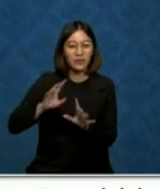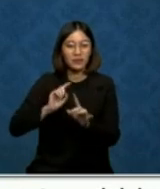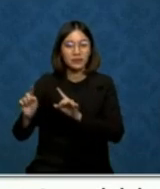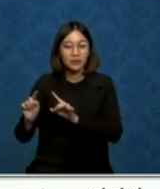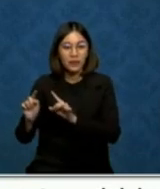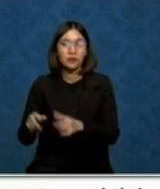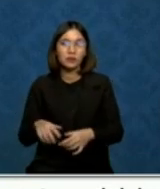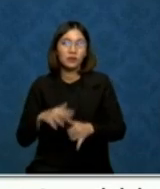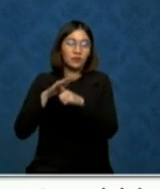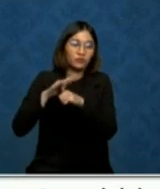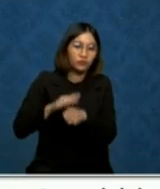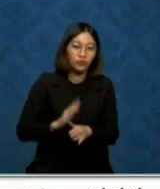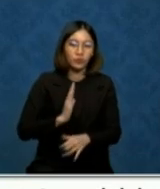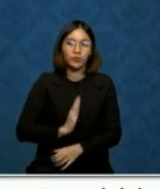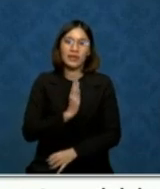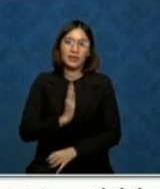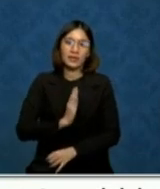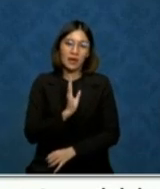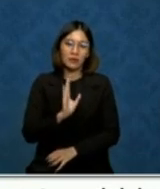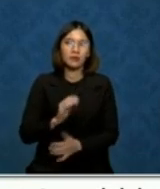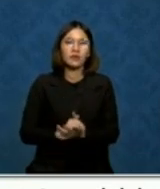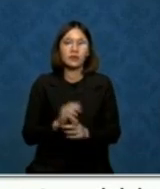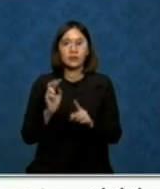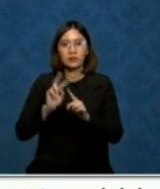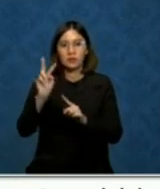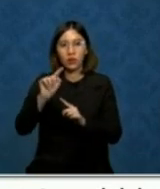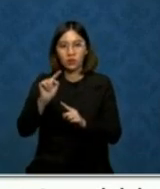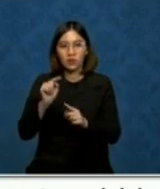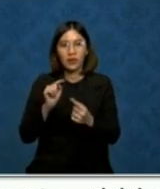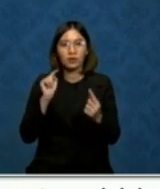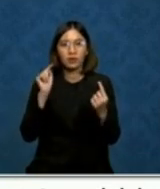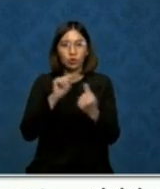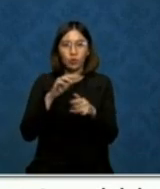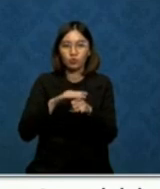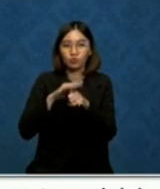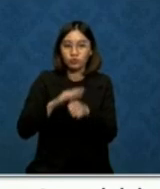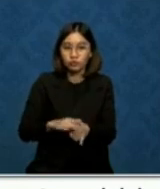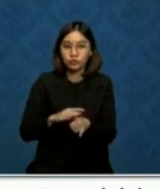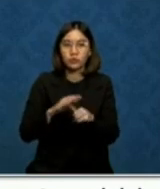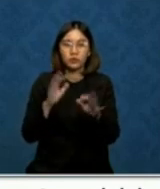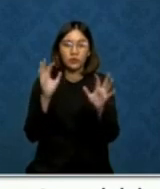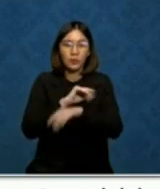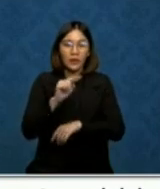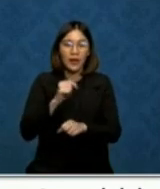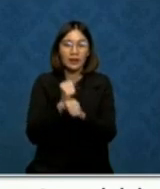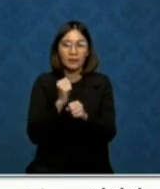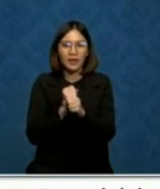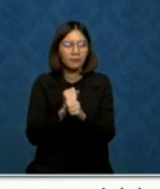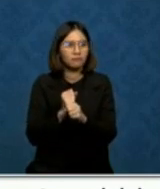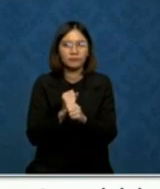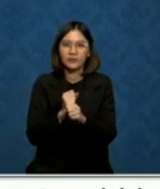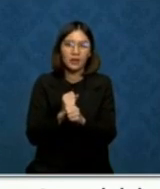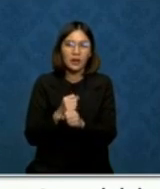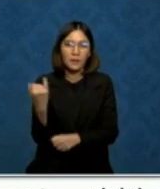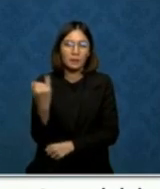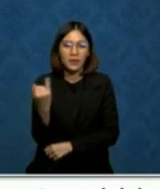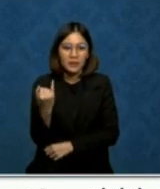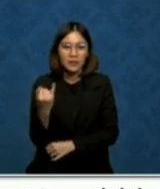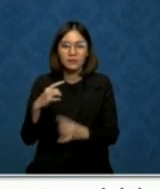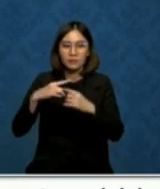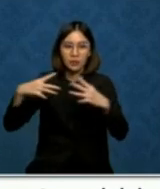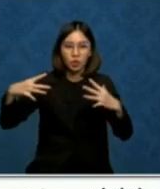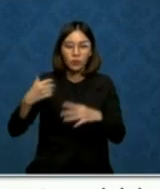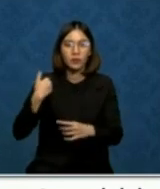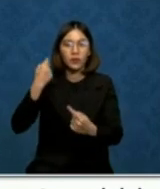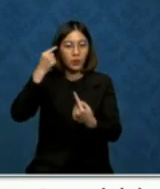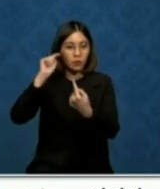ร้องเรียนหรือละเมิดศักดิ์ศรีของผู้ร้องเรียนและอันที่2คือการล่วงละเมิดทางเพศซึ่งเป็นการกระทำที่ไม่พึงประสงค์ทางเพศค่ะโด